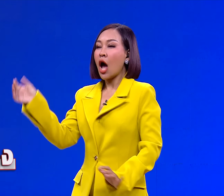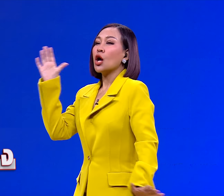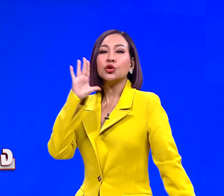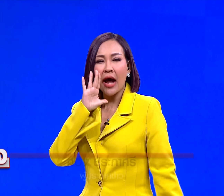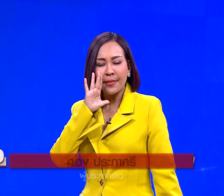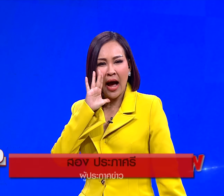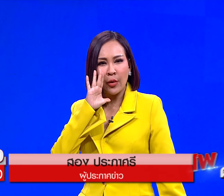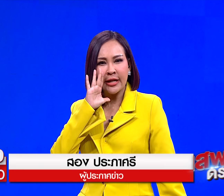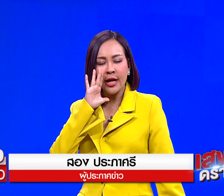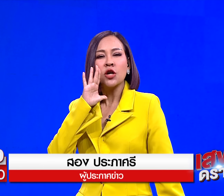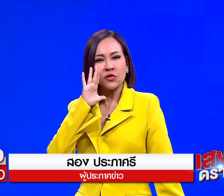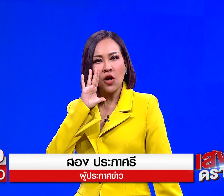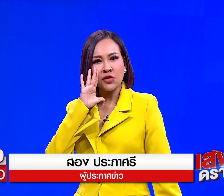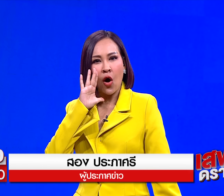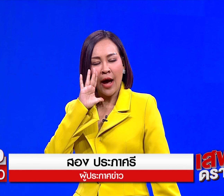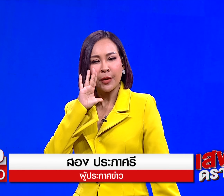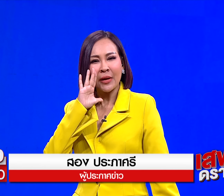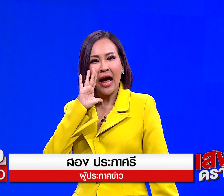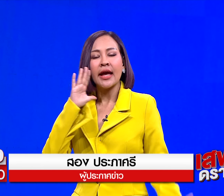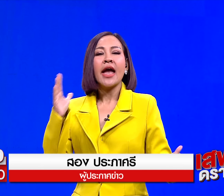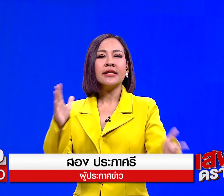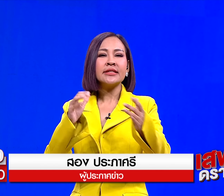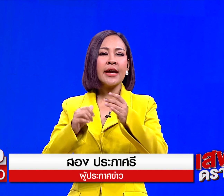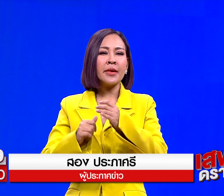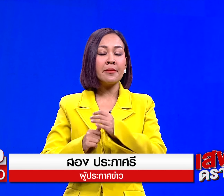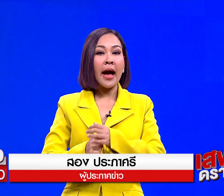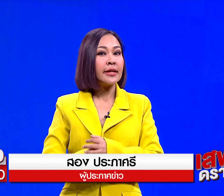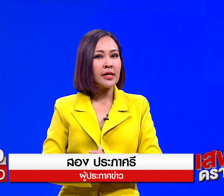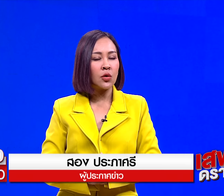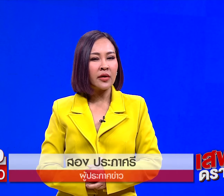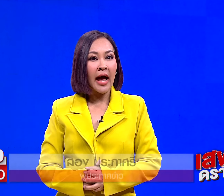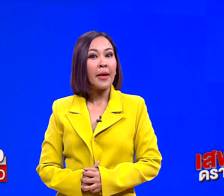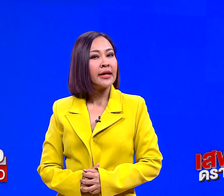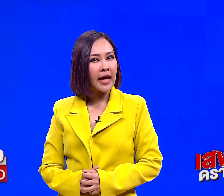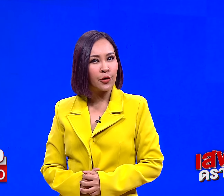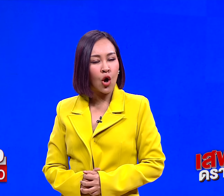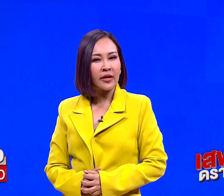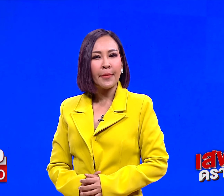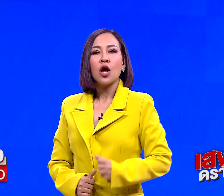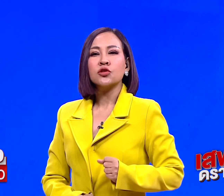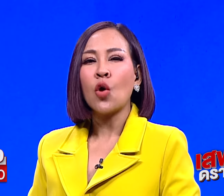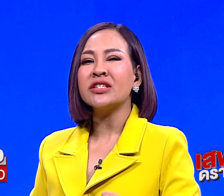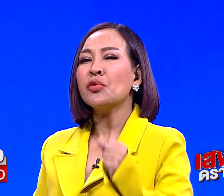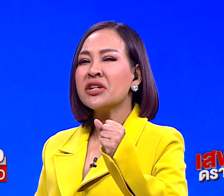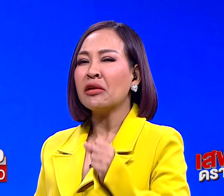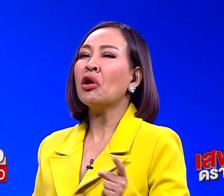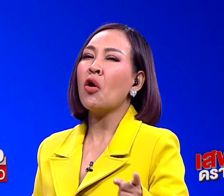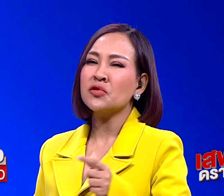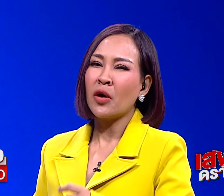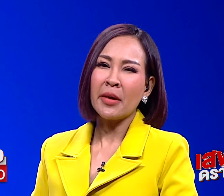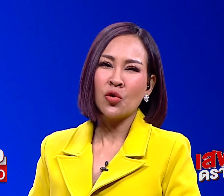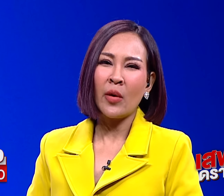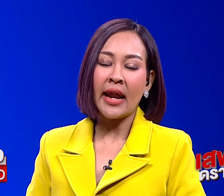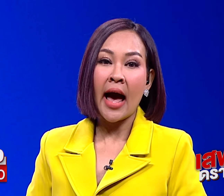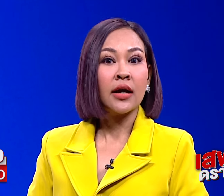ราม่าดราม่าวันนี้สสอภิปรายเห็นใจเมียนมาหนีสงครามให้ไทยรองรับโซเชียลเดือดโล